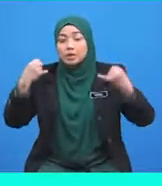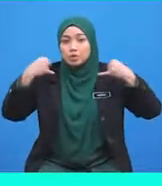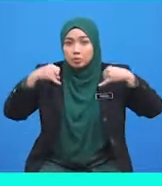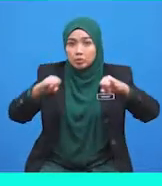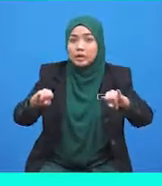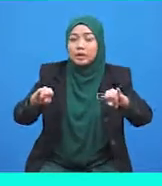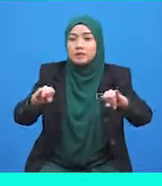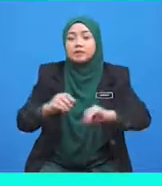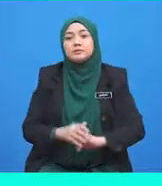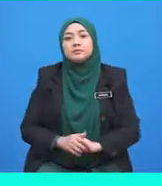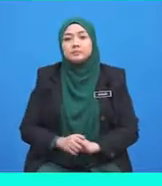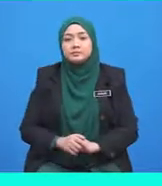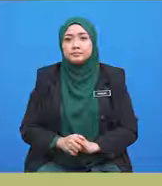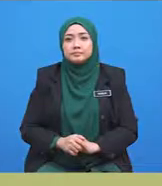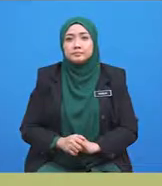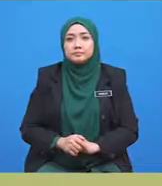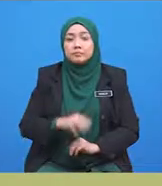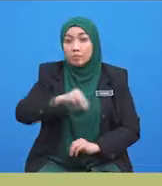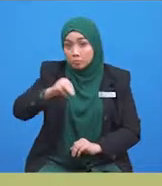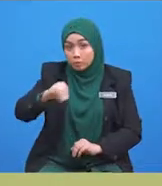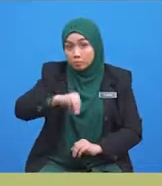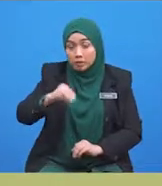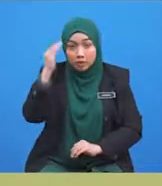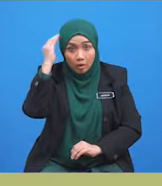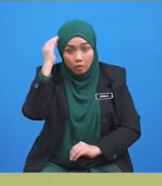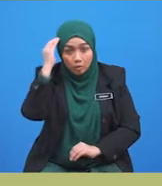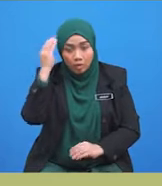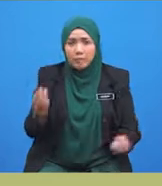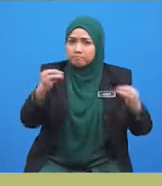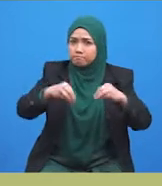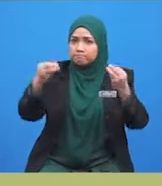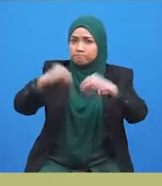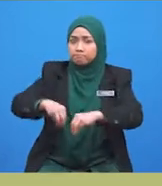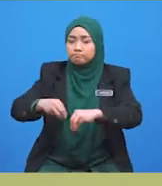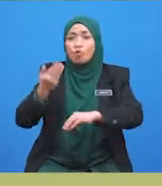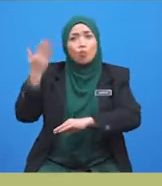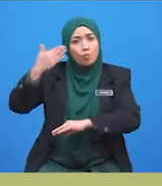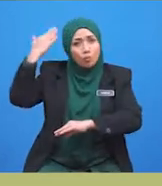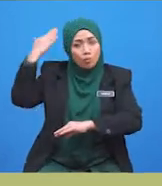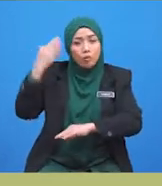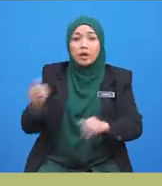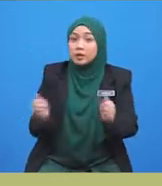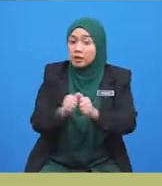secara komersial. Murid-murid tahu, pertanian tradisional diusahakan dengan